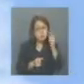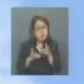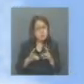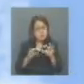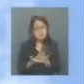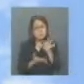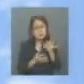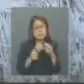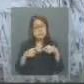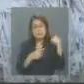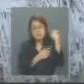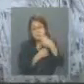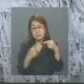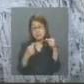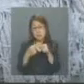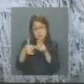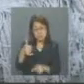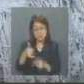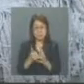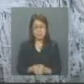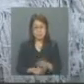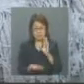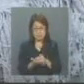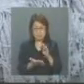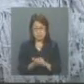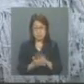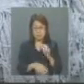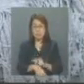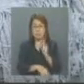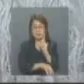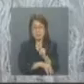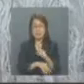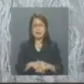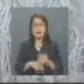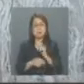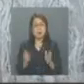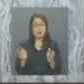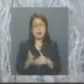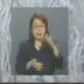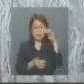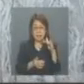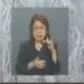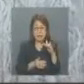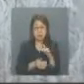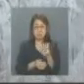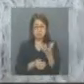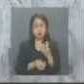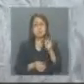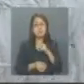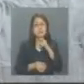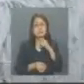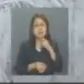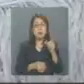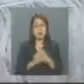รูปร่างกันค่ะข้อมูลจาก womenmthai.com นะคะแนะนำว่าคนรูปร่างเล็กไม่สูงแต่ค่อนข้างมีเนื้อต้องดูช่วงคอถ้าเป็นคนที่มีช่วง